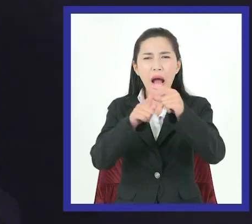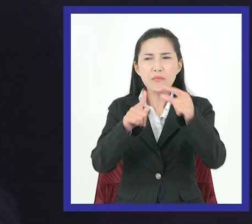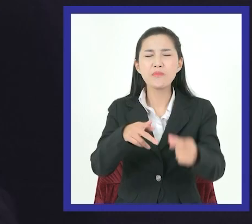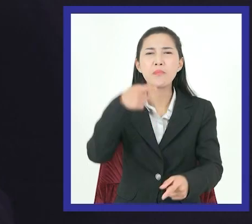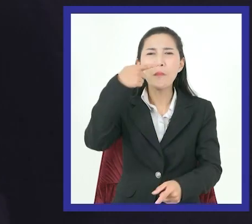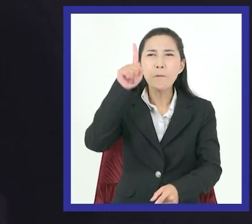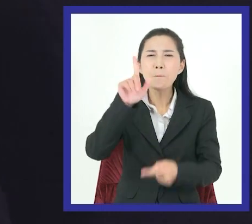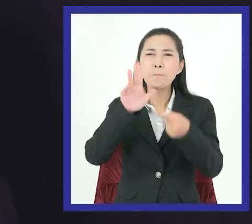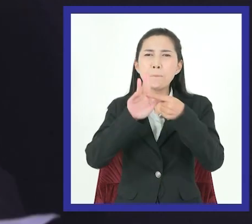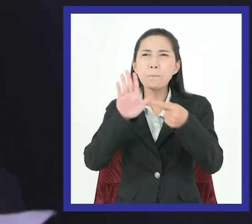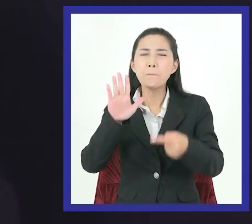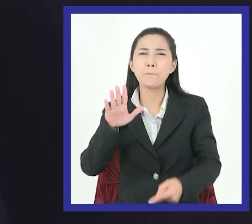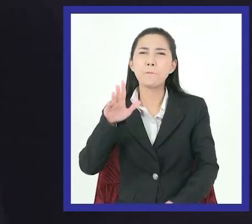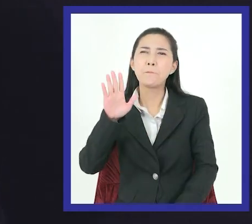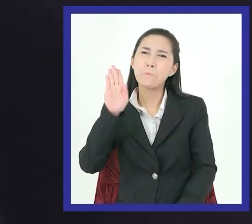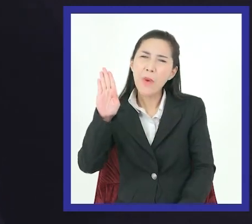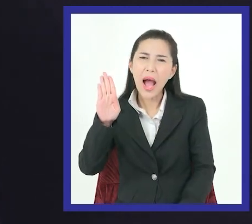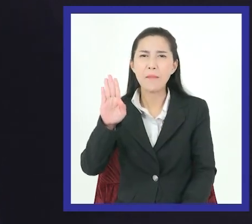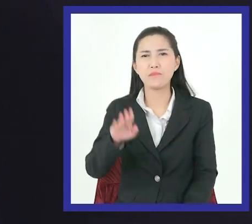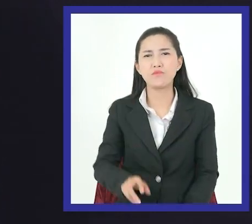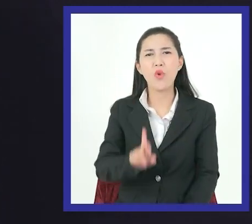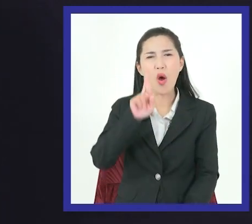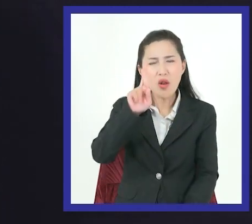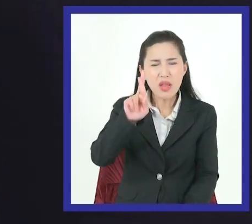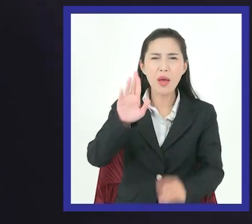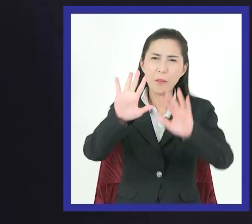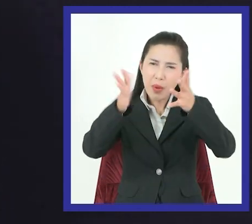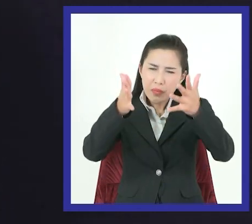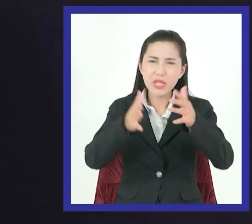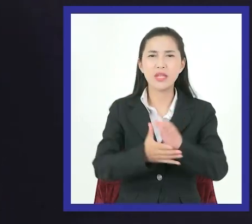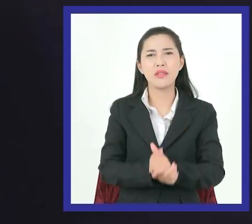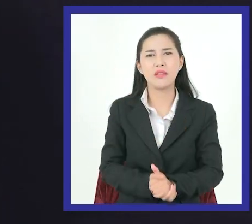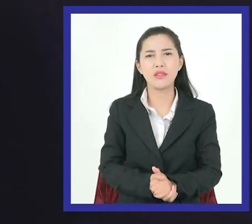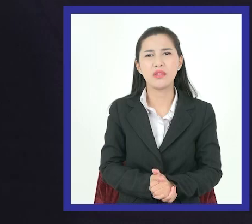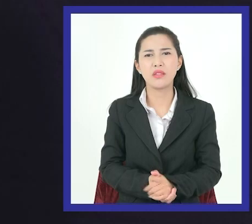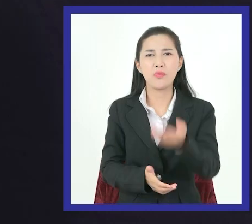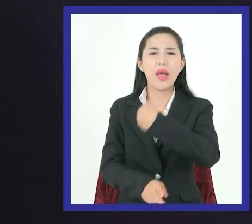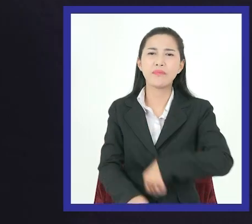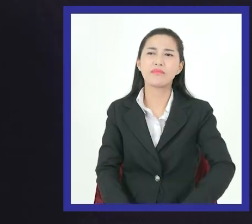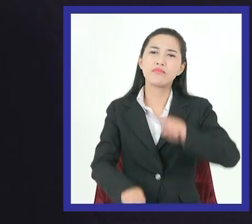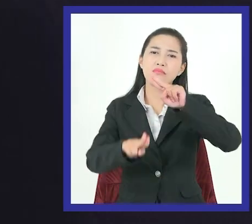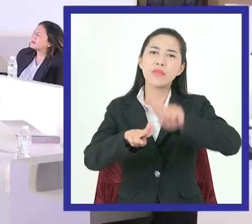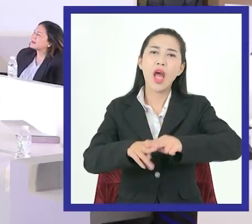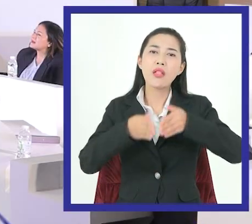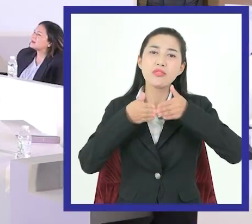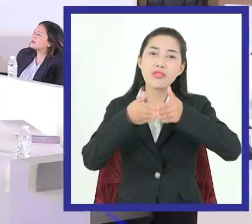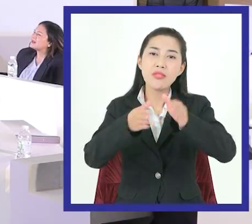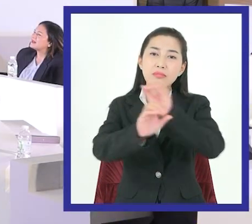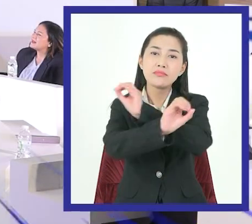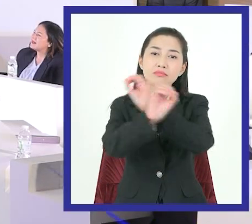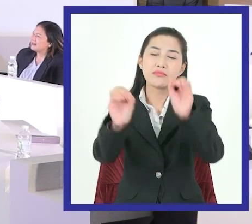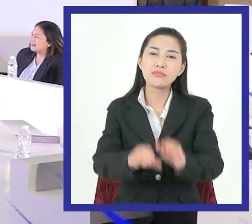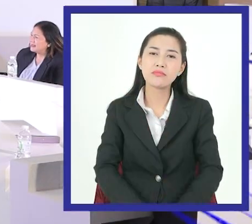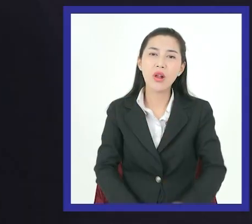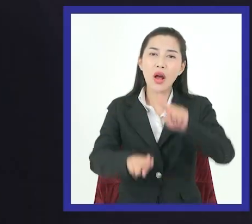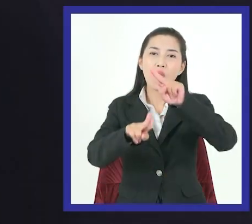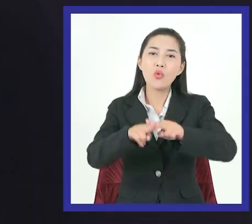ปรามรอเรือไม่มีแสดงว่าท่านเนี่ยไม่เคยนั่งเรือเอาแต่